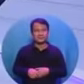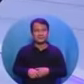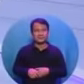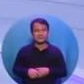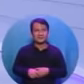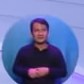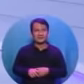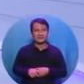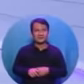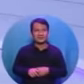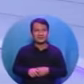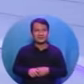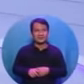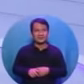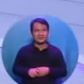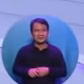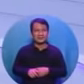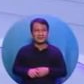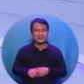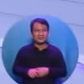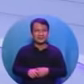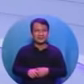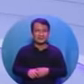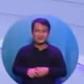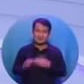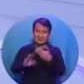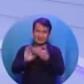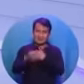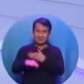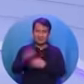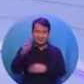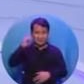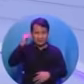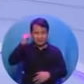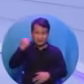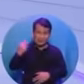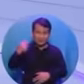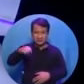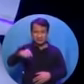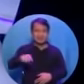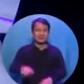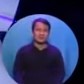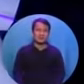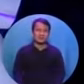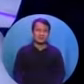Ang galing, ano? Okay. Magbabalik po ang idol in action.